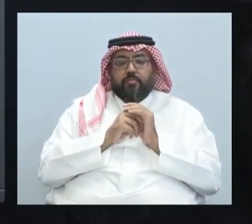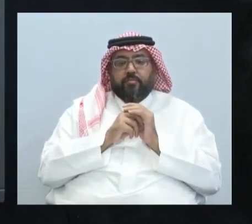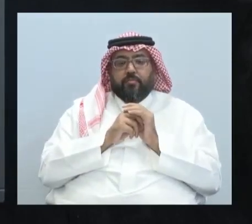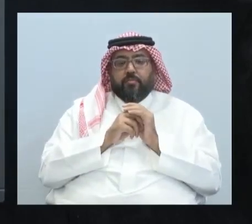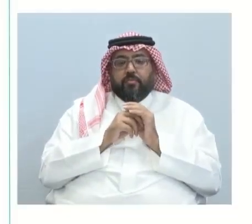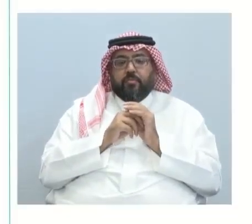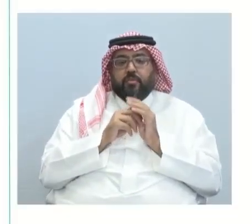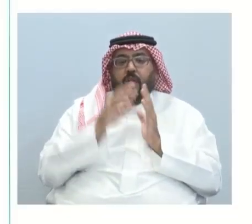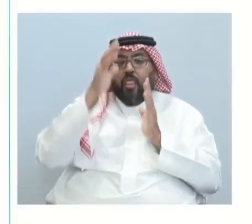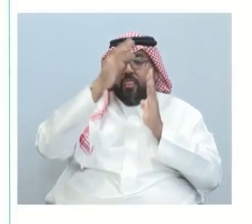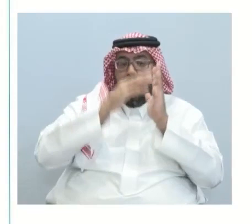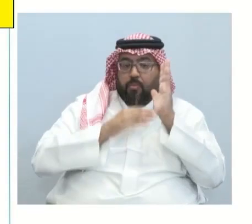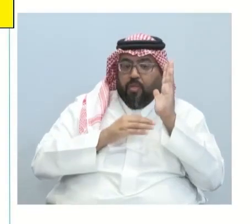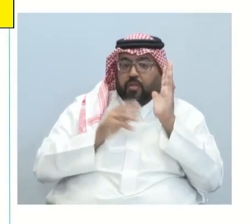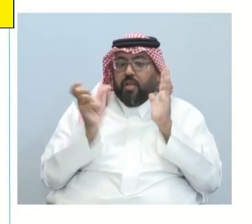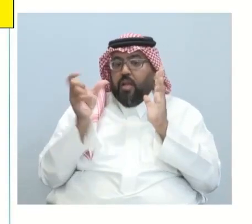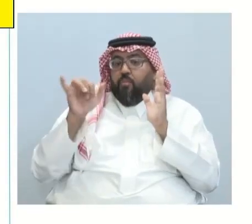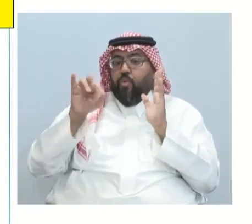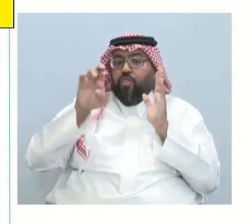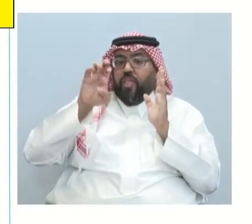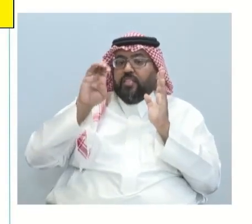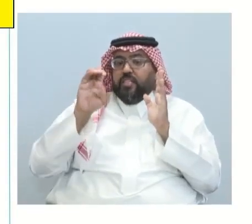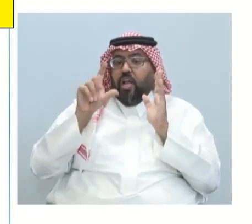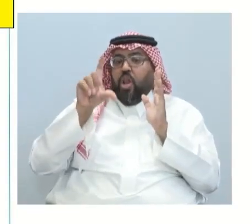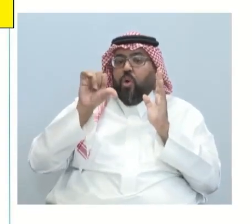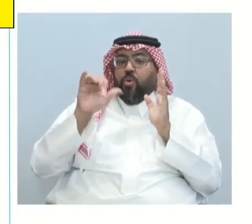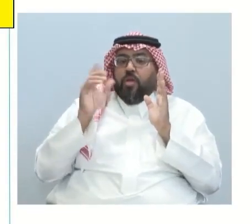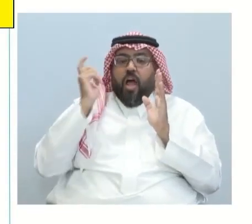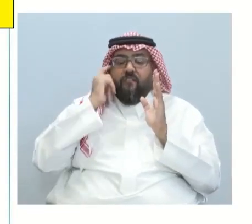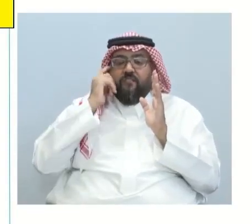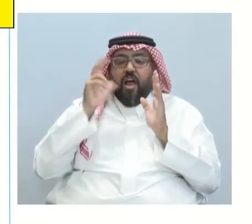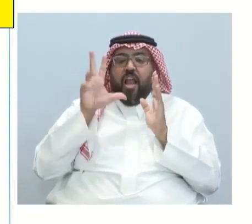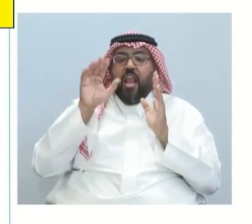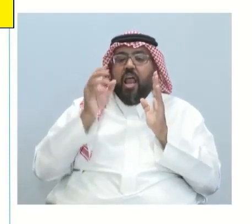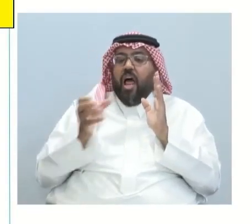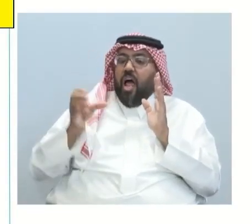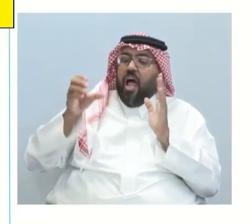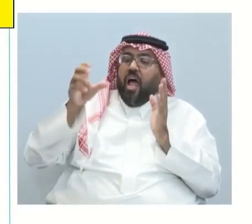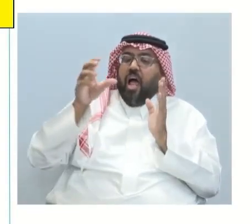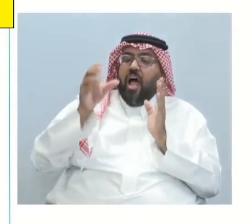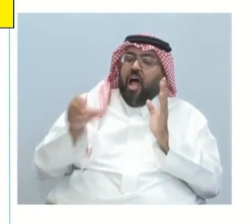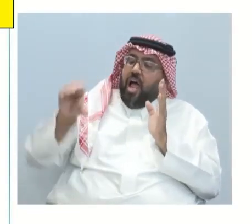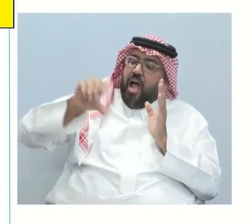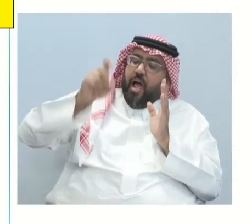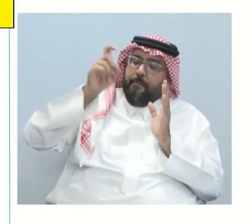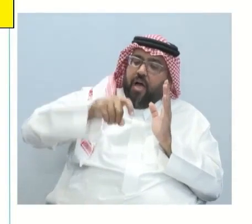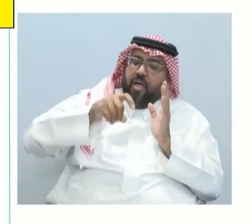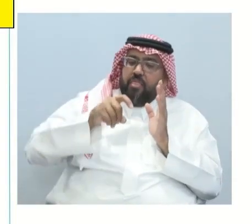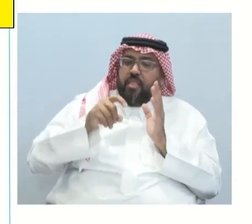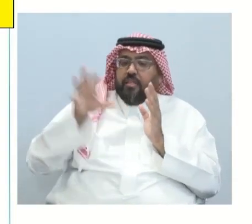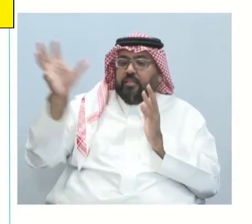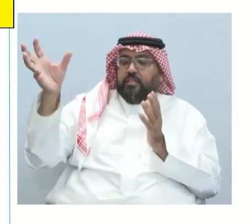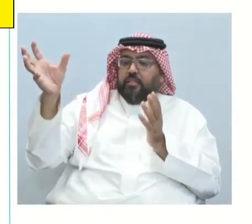الخلاصه نموذج لويس عرف الاحماض على انها مواد تستقبل زوجه من